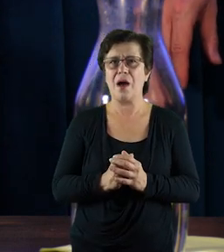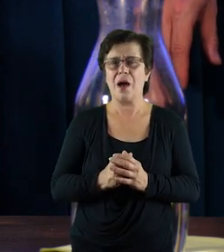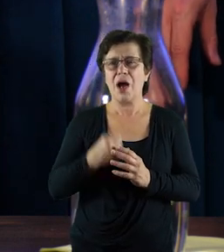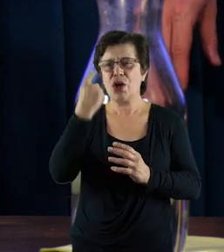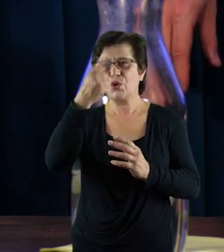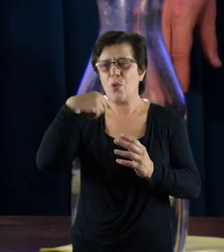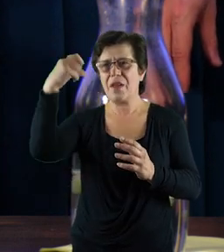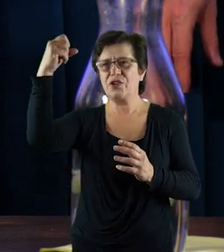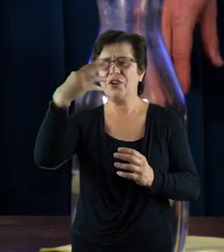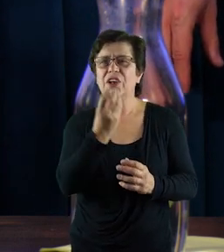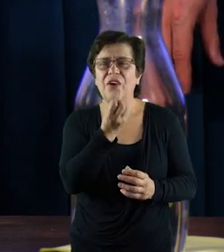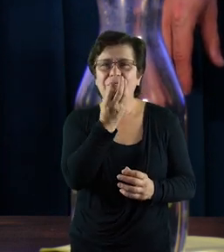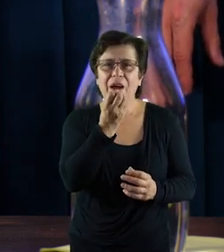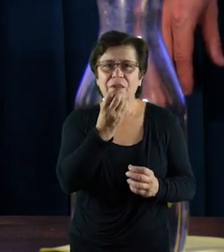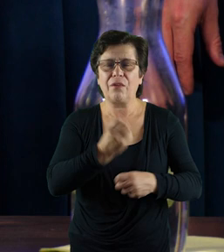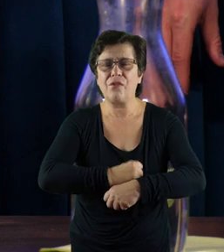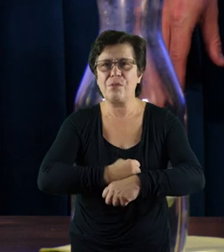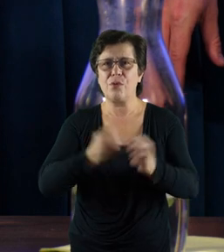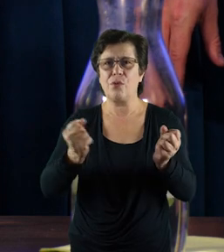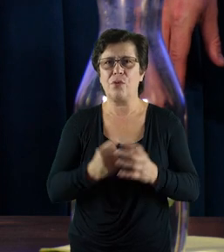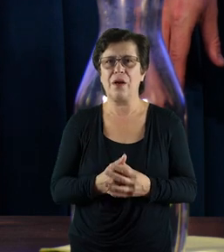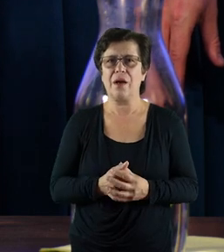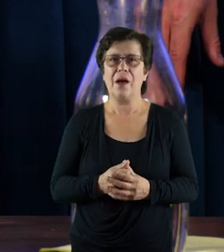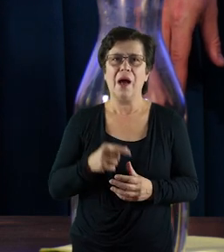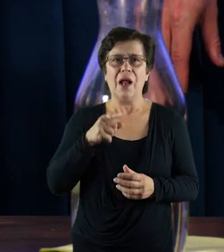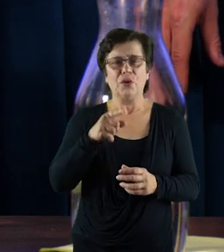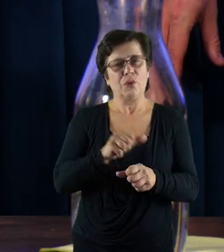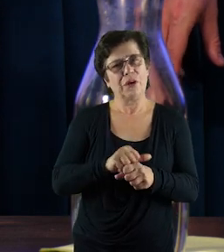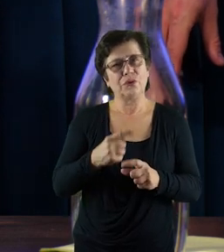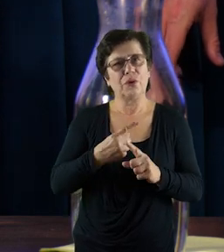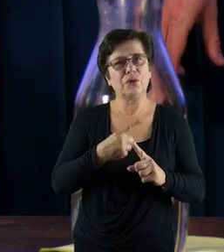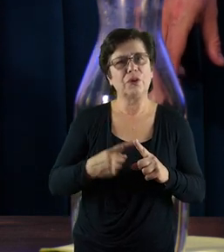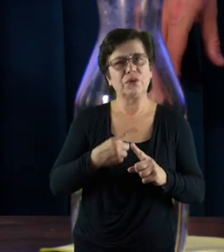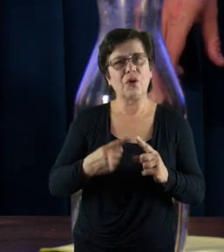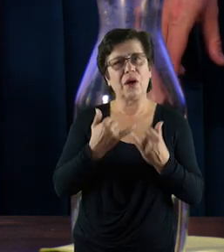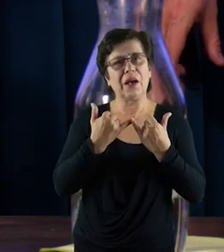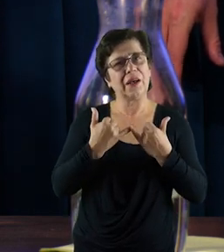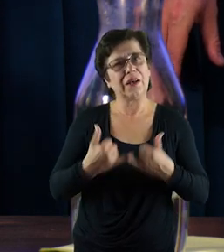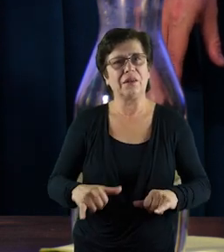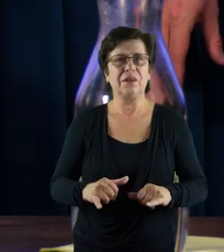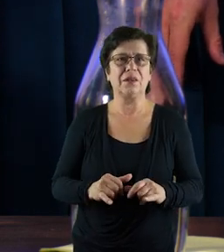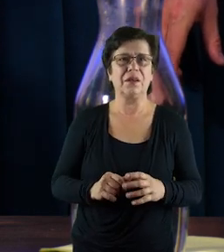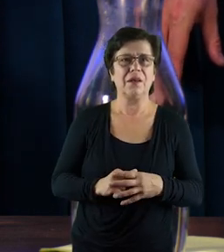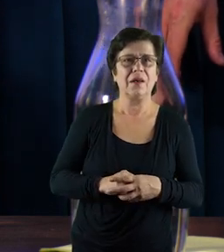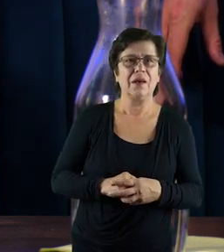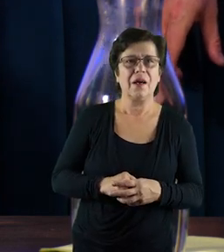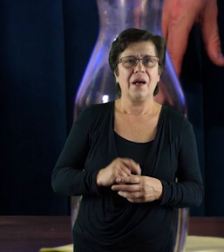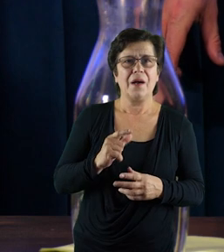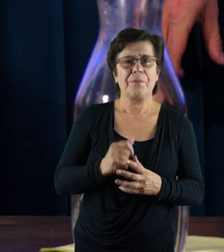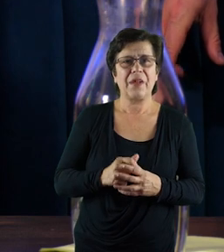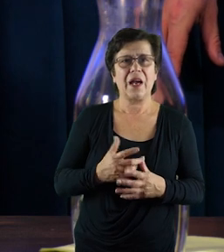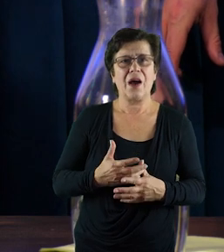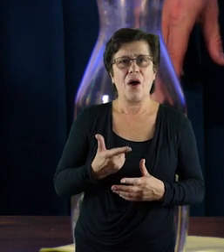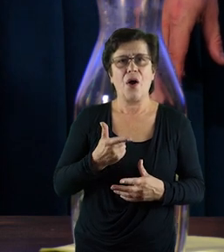cień katastrofizmu. Tylko to jest trochę inny katastrofizm niż ten u Czechowicza na przykład. To jest taki katastrofizm radosny.